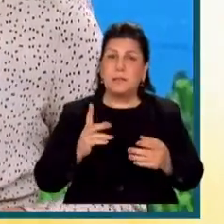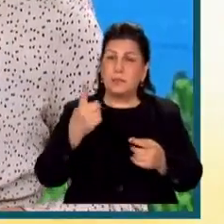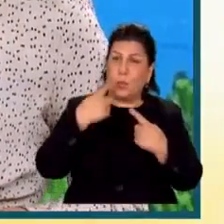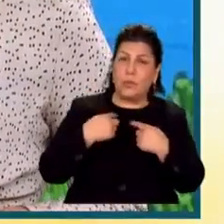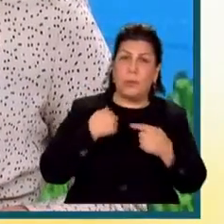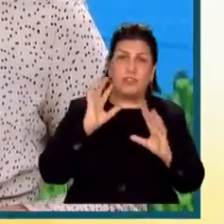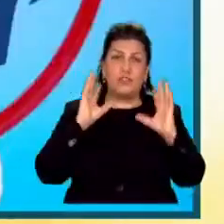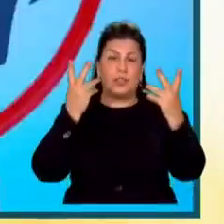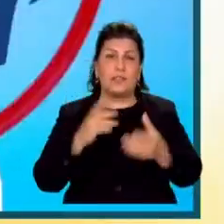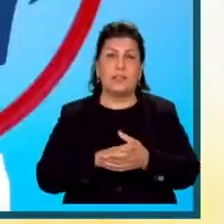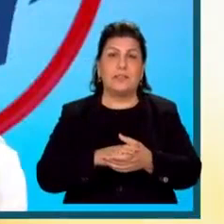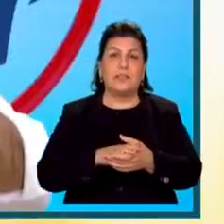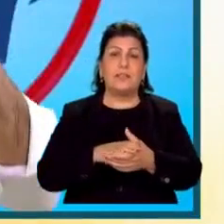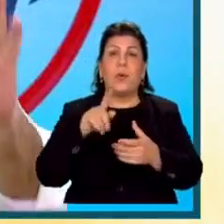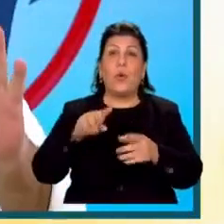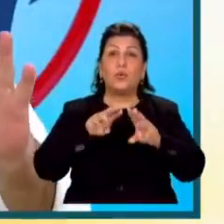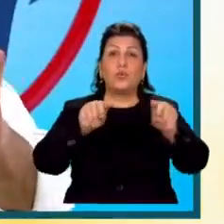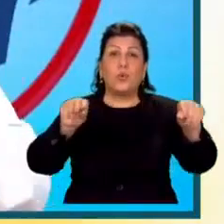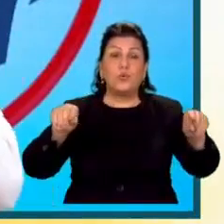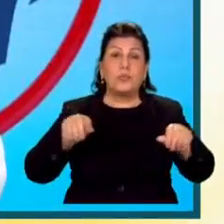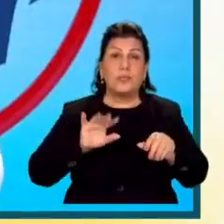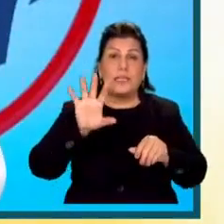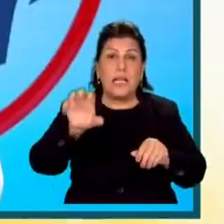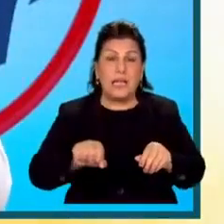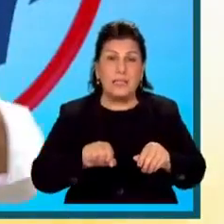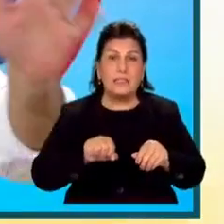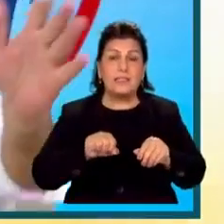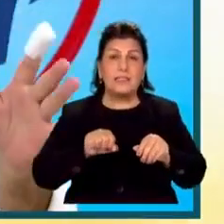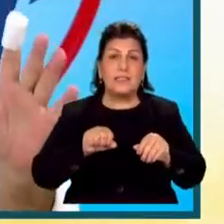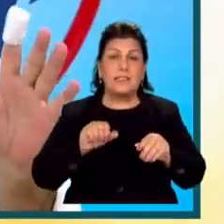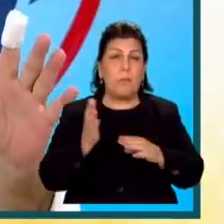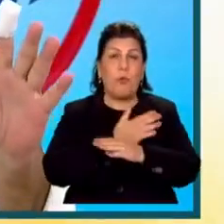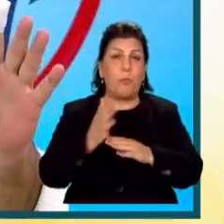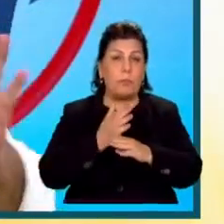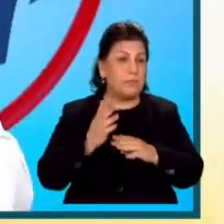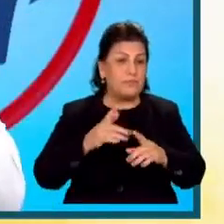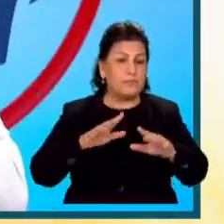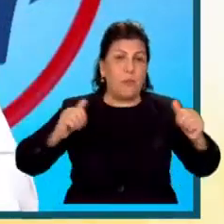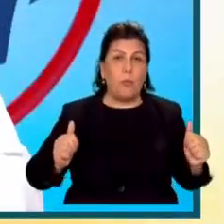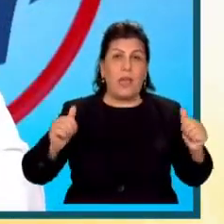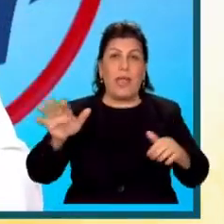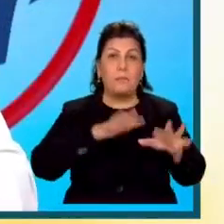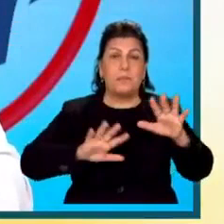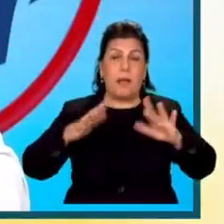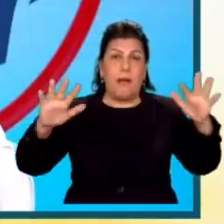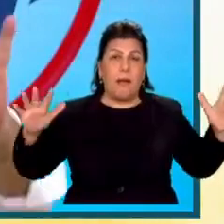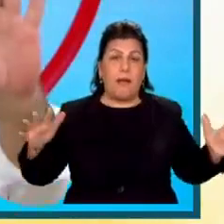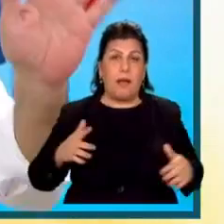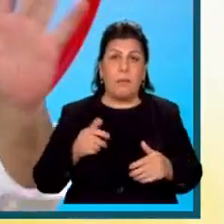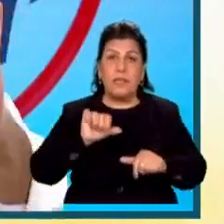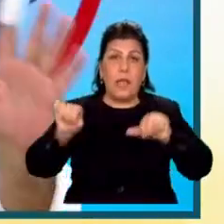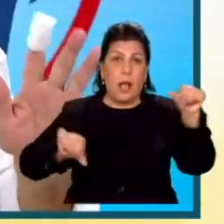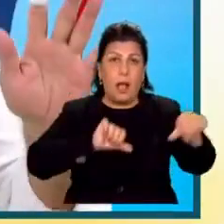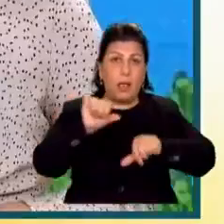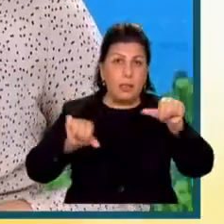biliyor musunuz İşte o tuzları yakalayacağız ve mobilyaları pırıl pırıl cilalar çok zarar ve cila yapmıştım yağlı